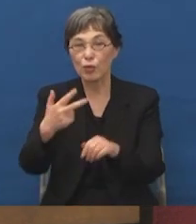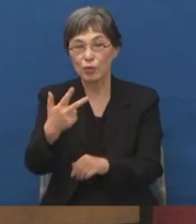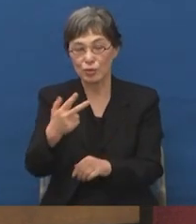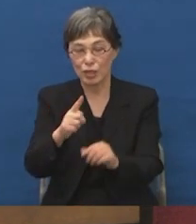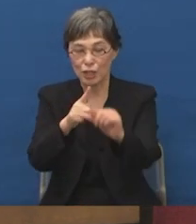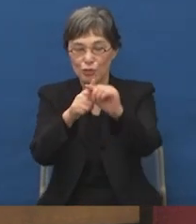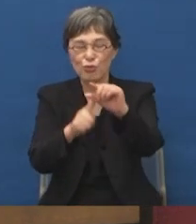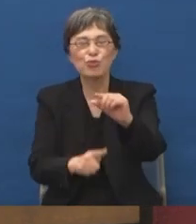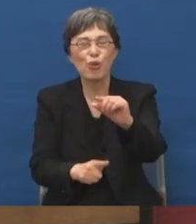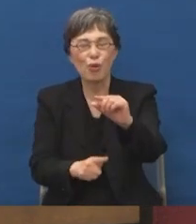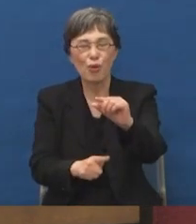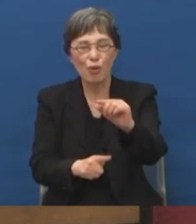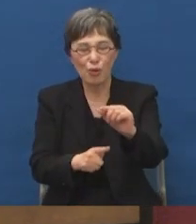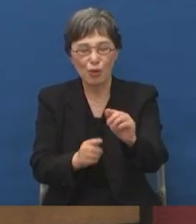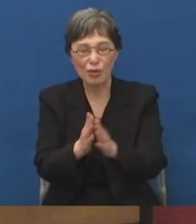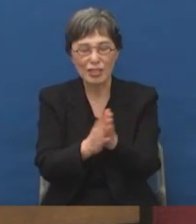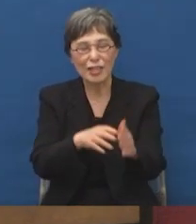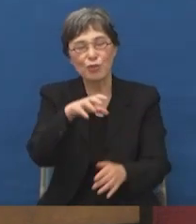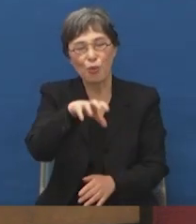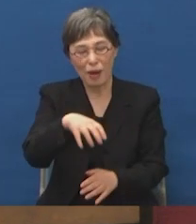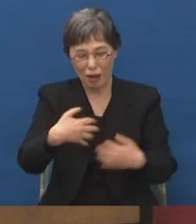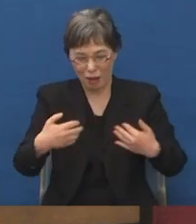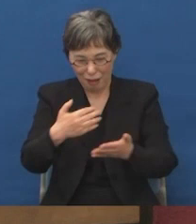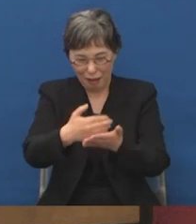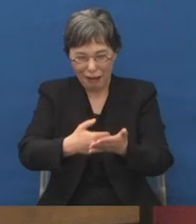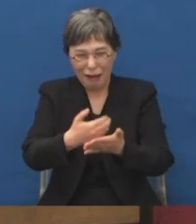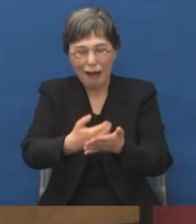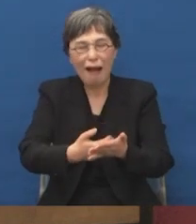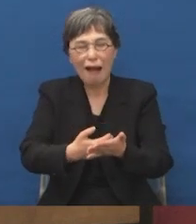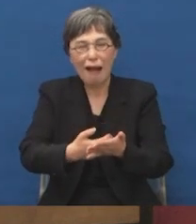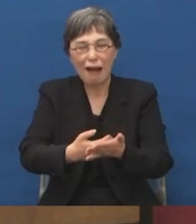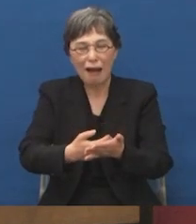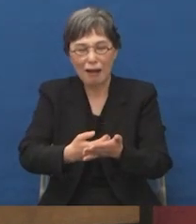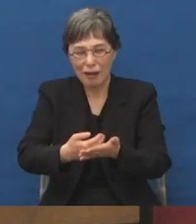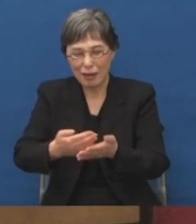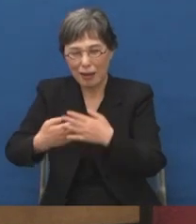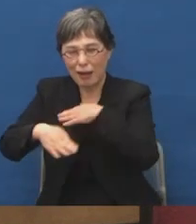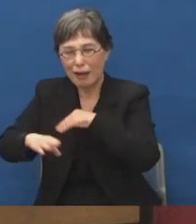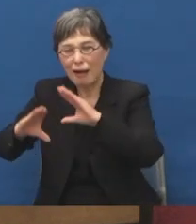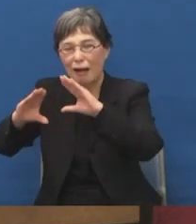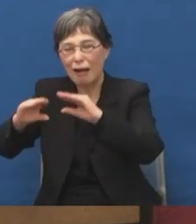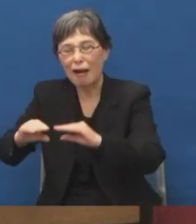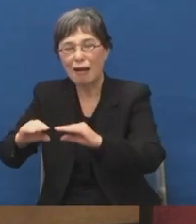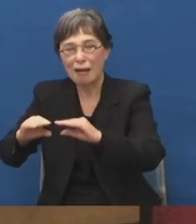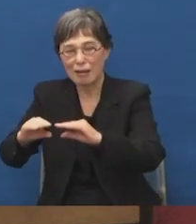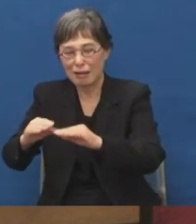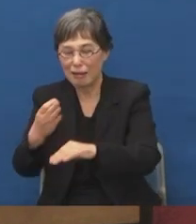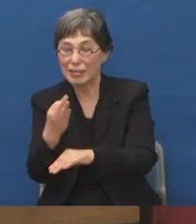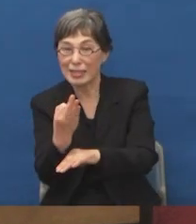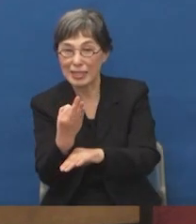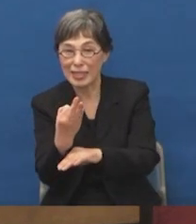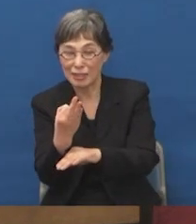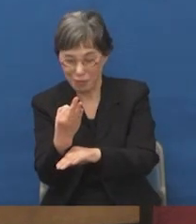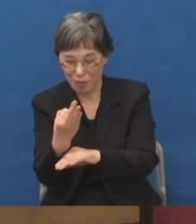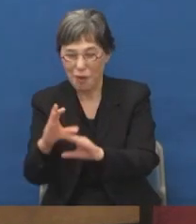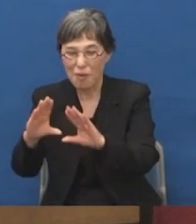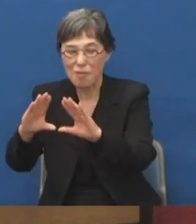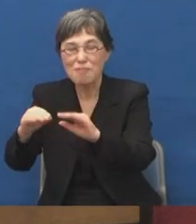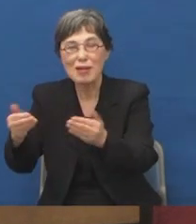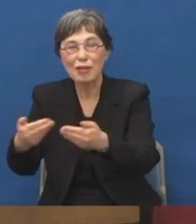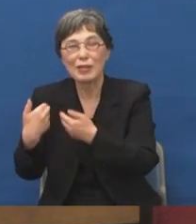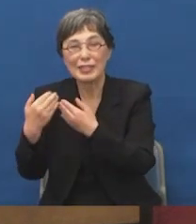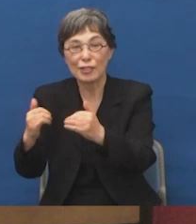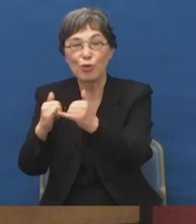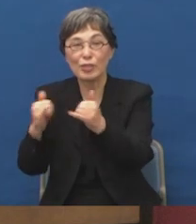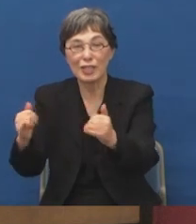央斎場における残骨灰の原用化に伴い生じた貴金属を原用化業務の委託業